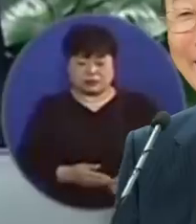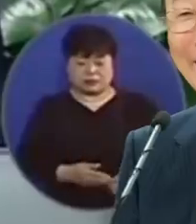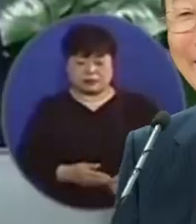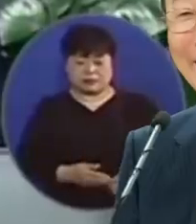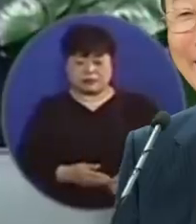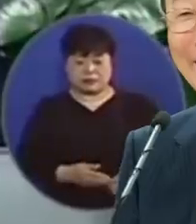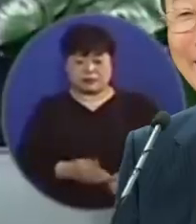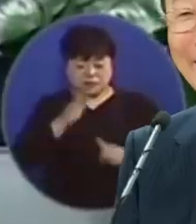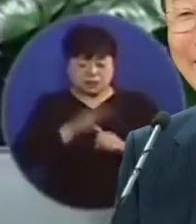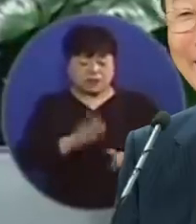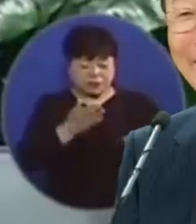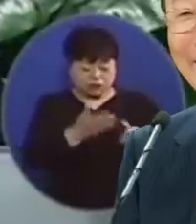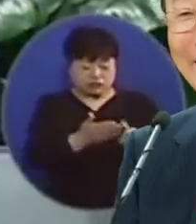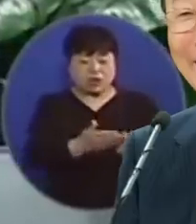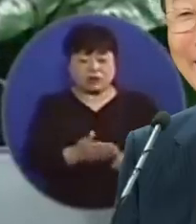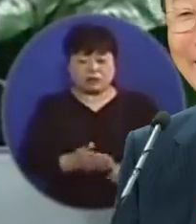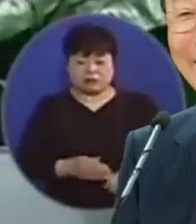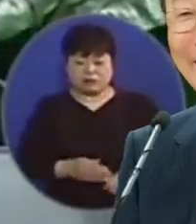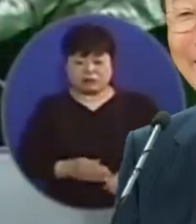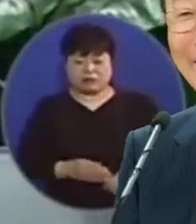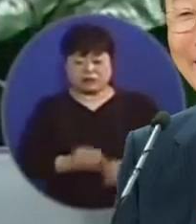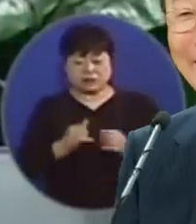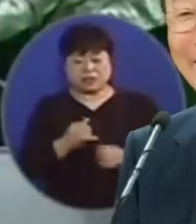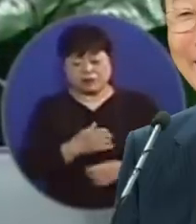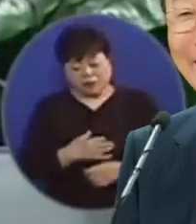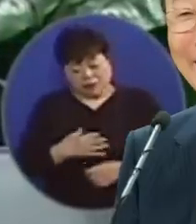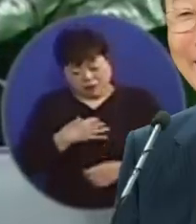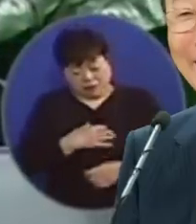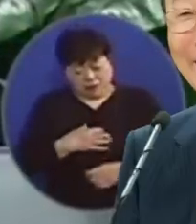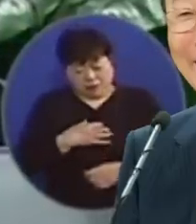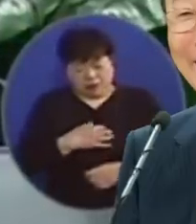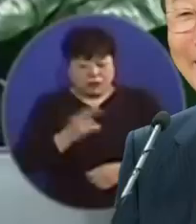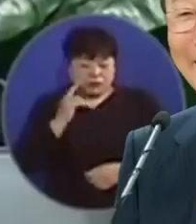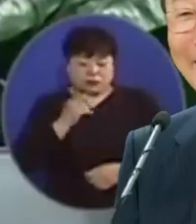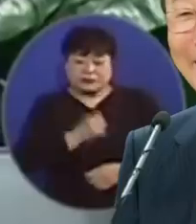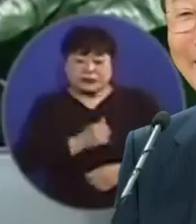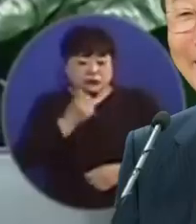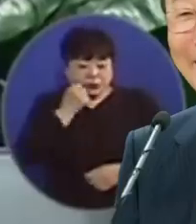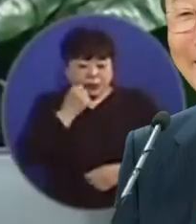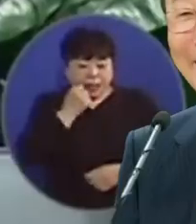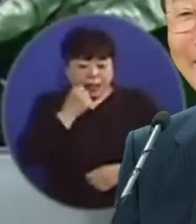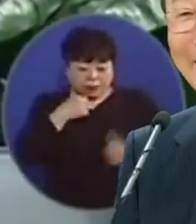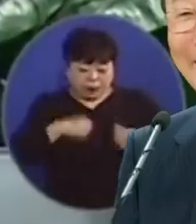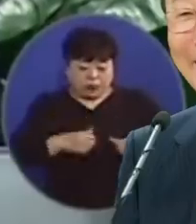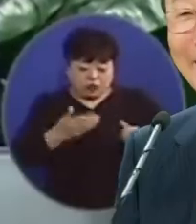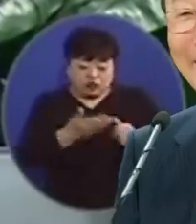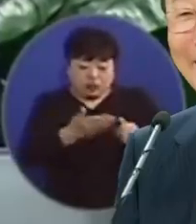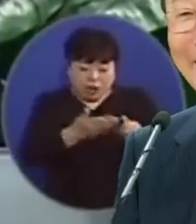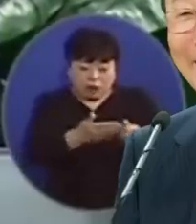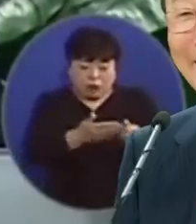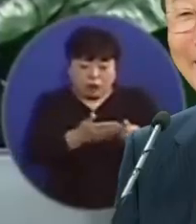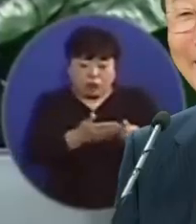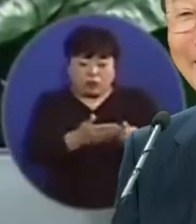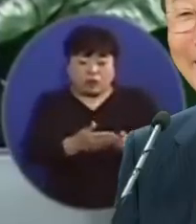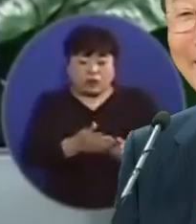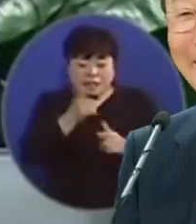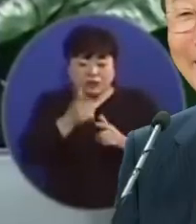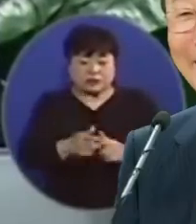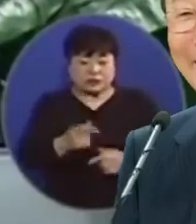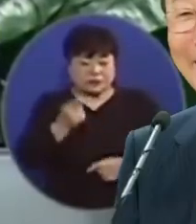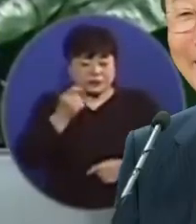만들려고. 사람이 너무 괴로우면 못 참겠다 그러지 않습니까? 예수님이 못 참겠다